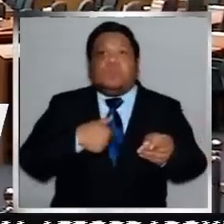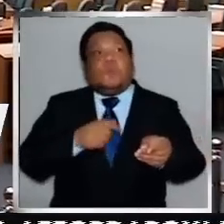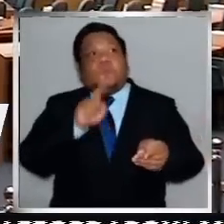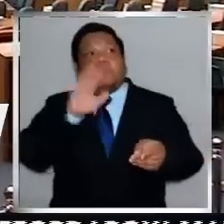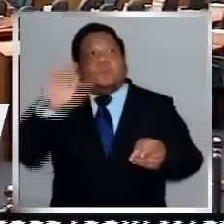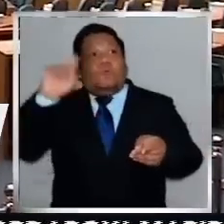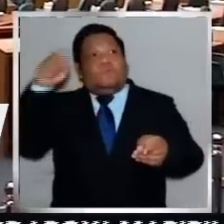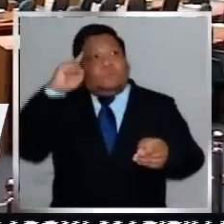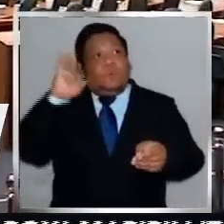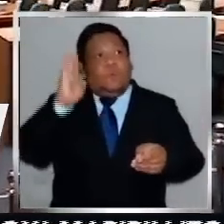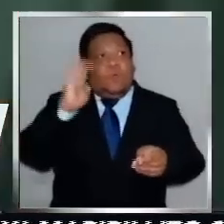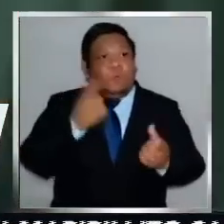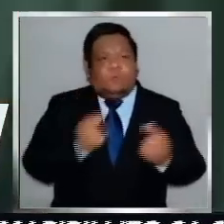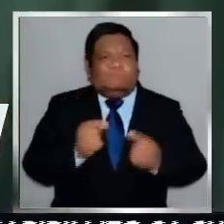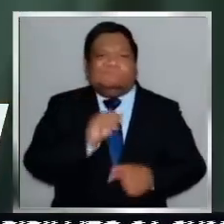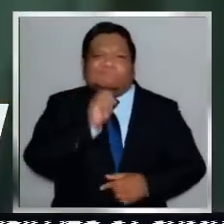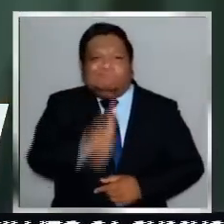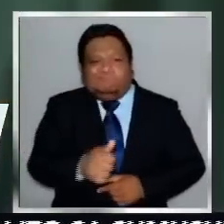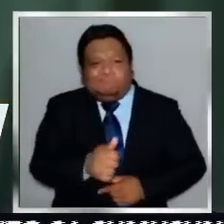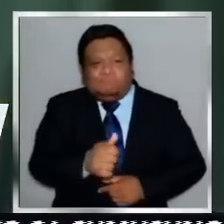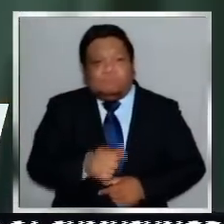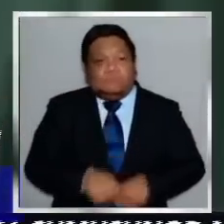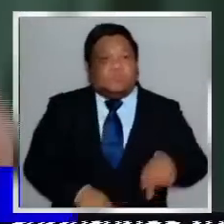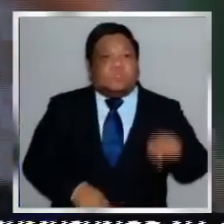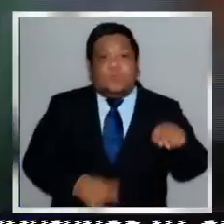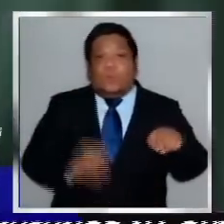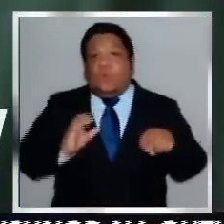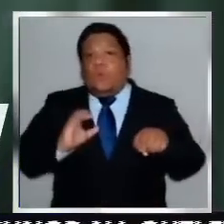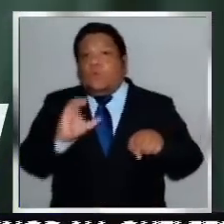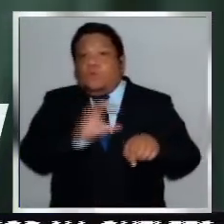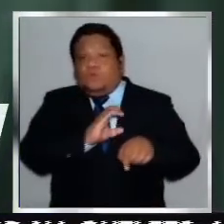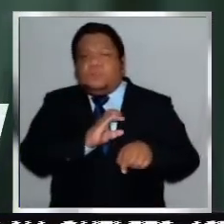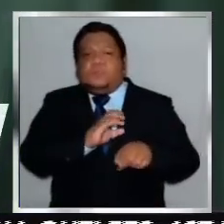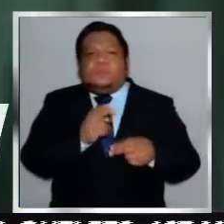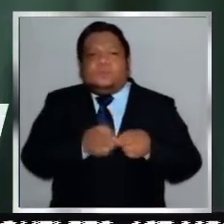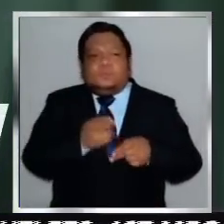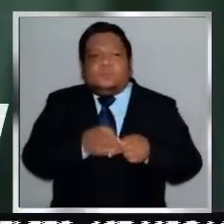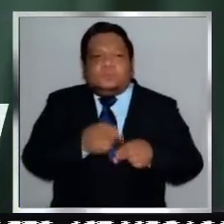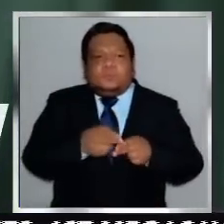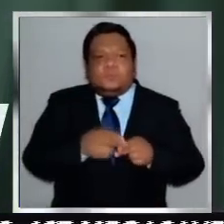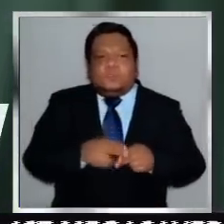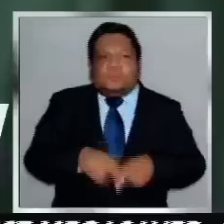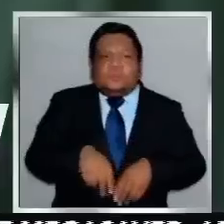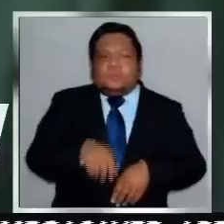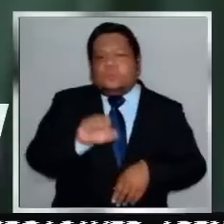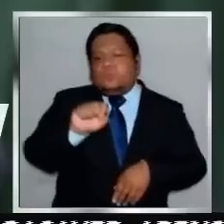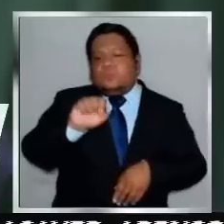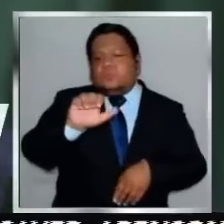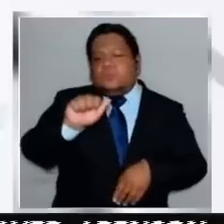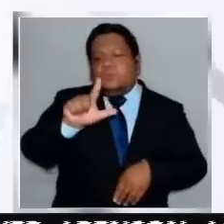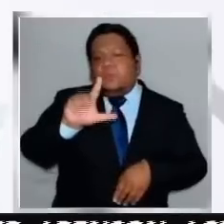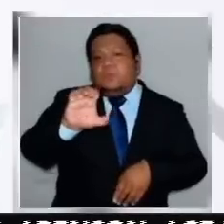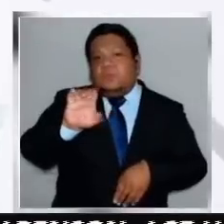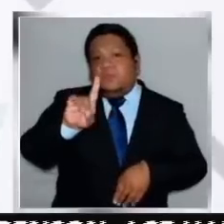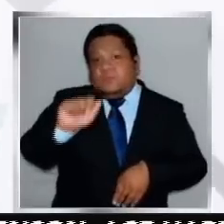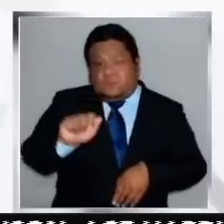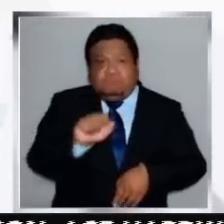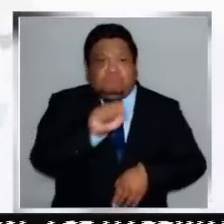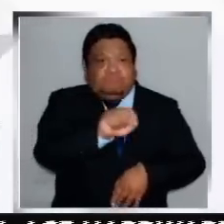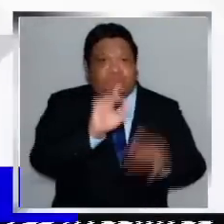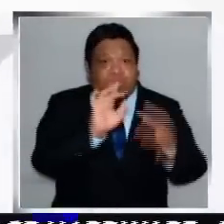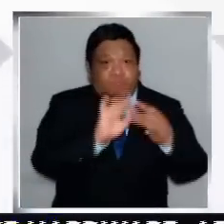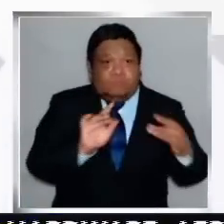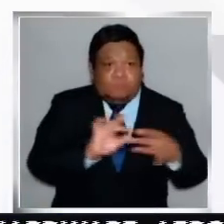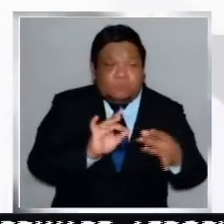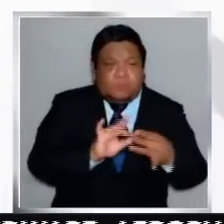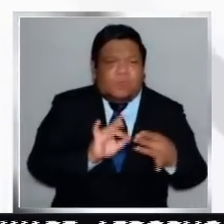akda naman ng MIF sa Kamara na si House Ways and Means Committee Chair at Albay 2nd District Representative Joey Salceda, sinabing walang